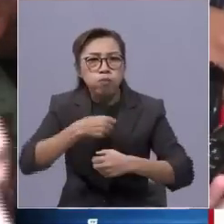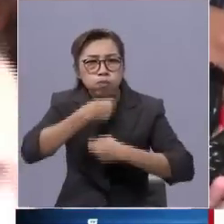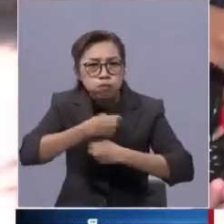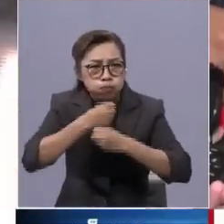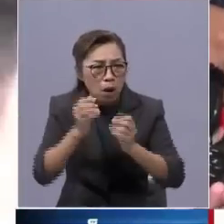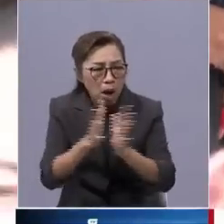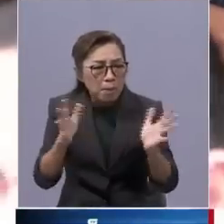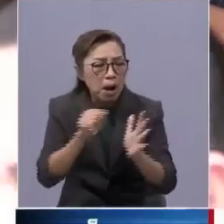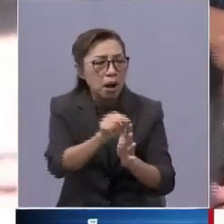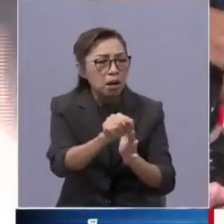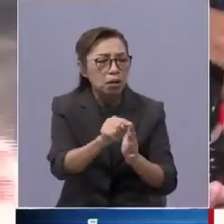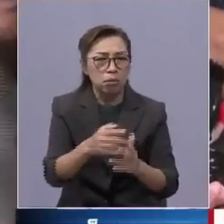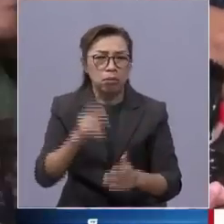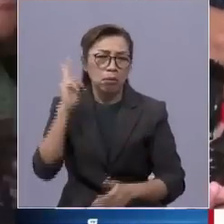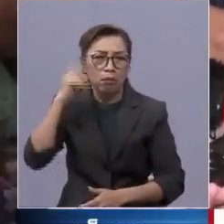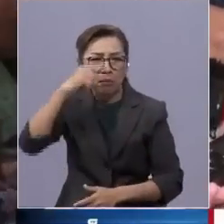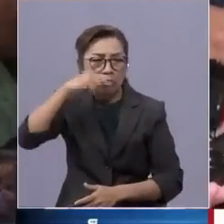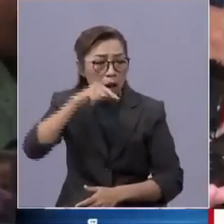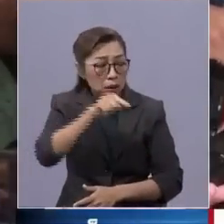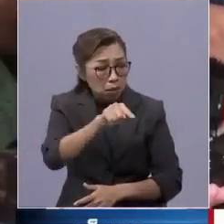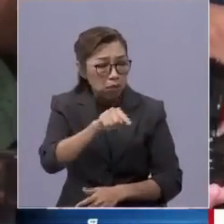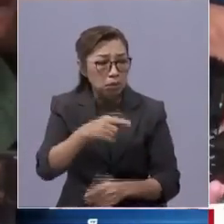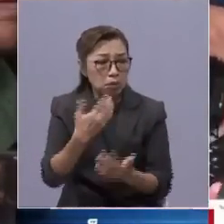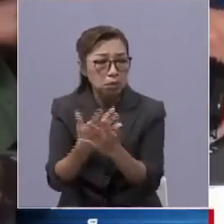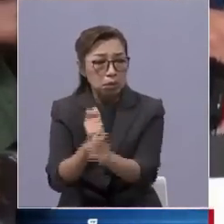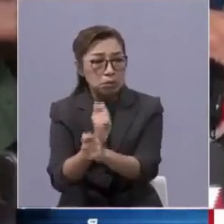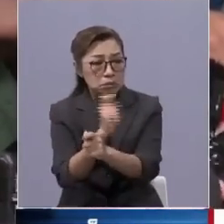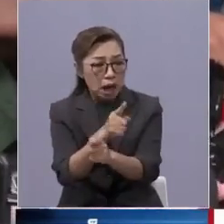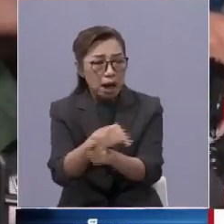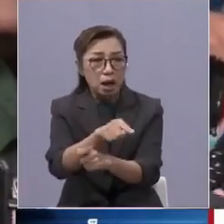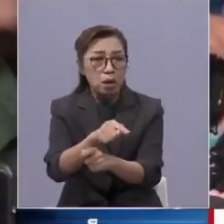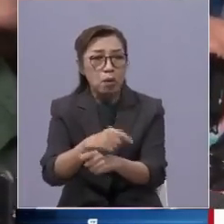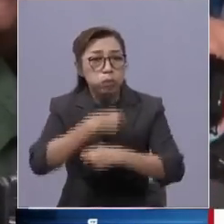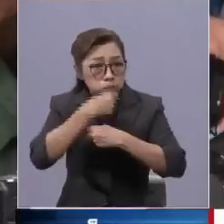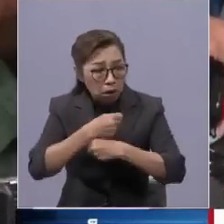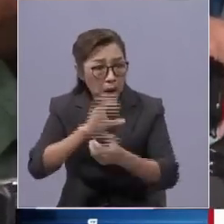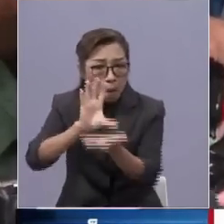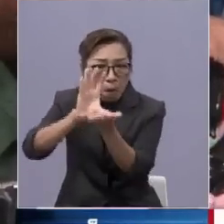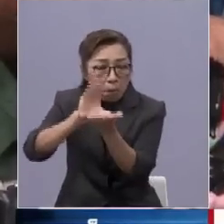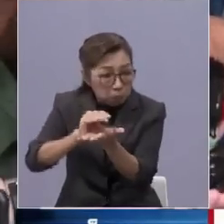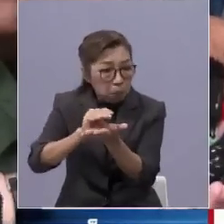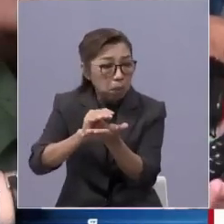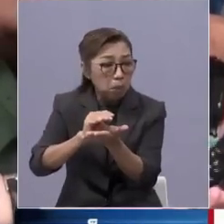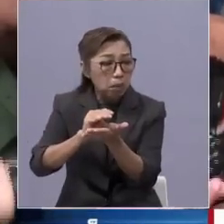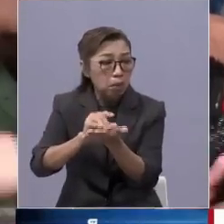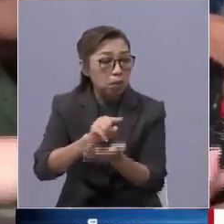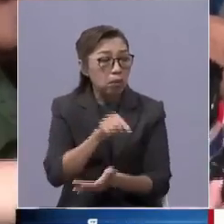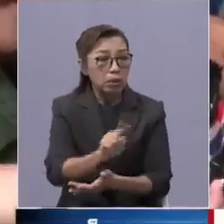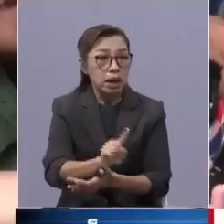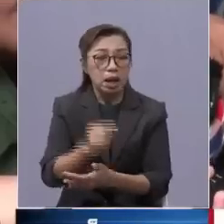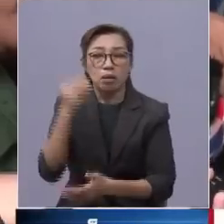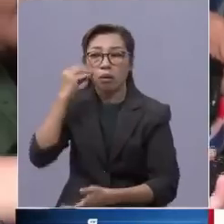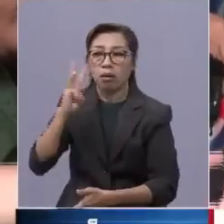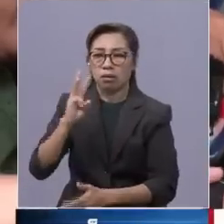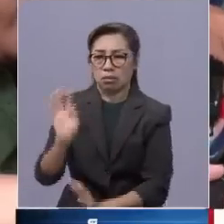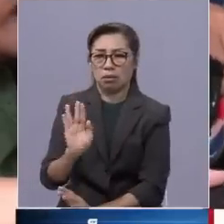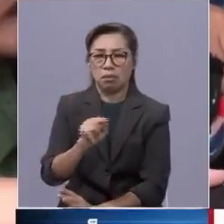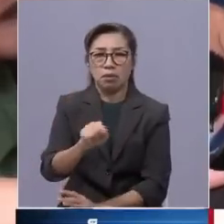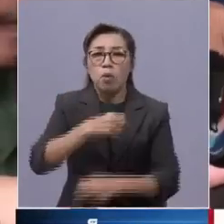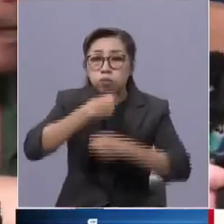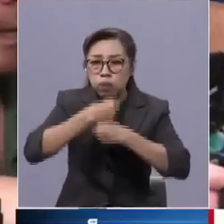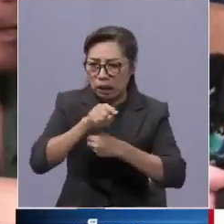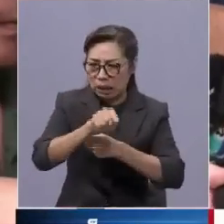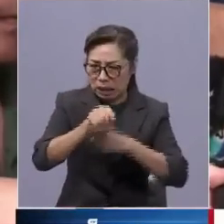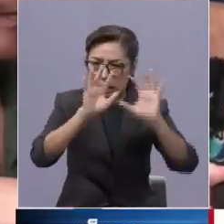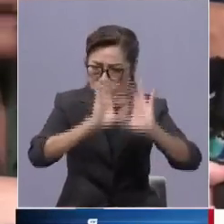นมีข่าวว่าอ้าวทำไมประเทศไทยจะไปตัดลบงบประมาณของผู้สูงอายุหรือยังไงคุณวราวุฒิก็ยืนยันครับเรื่องผู้สูงอายุเป็น